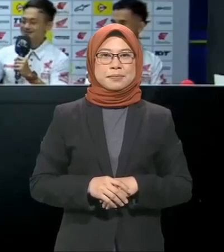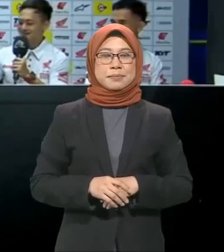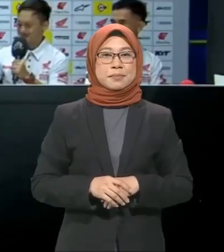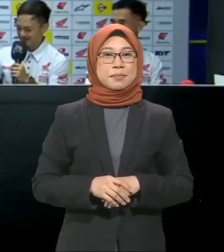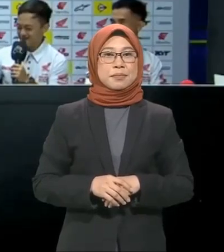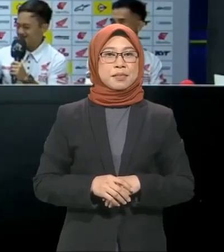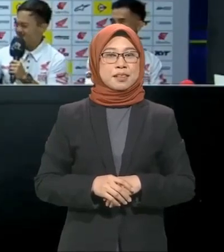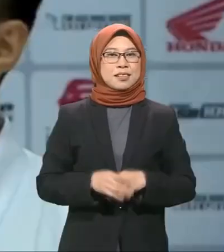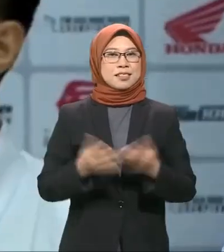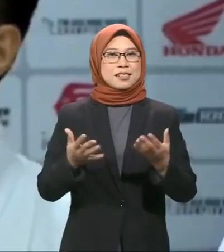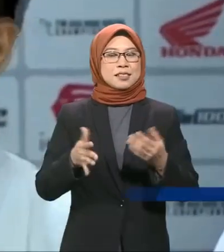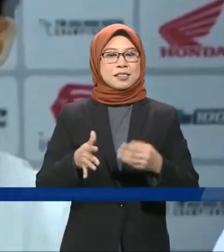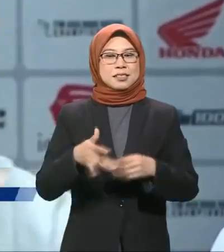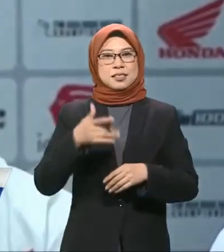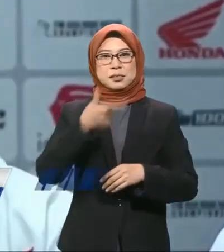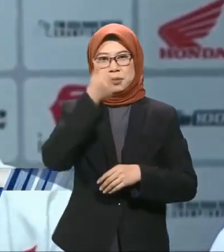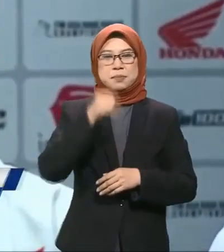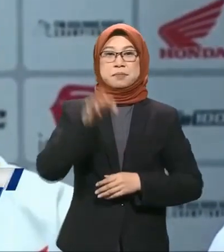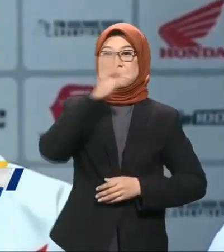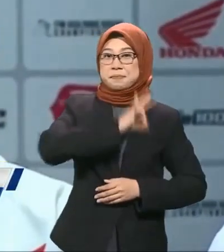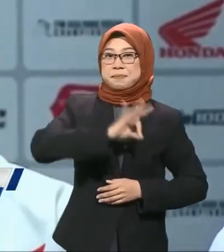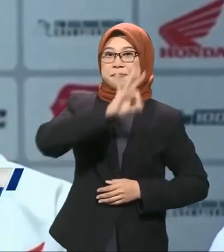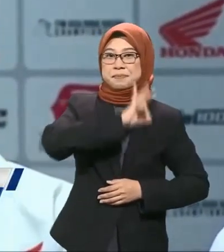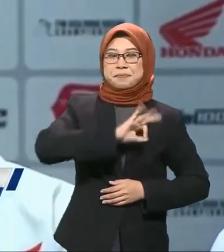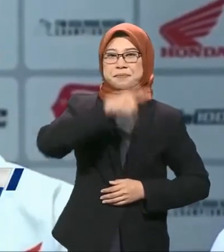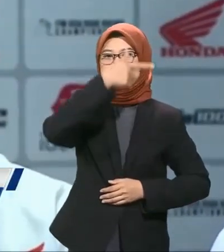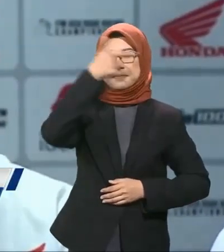for sure have some advantage, and also